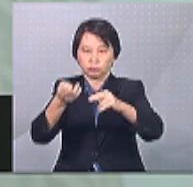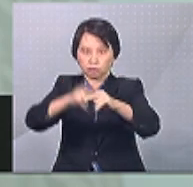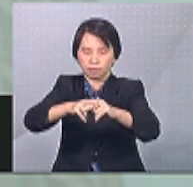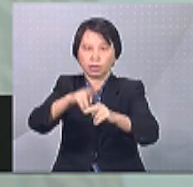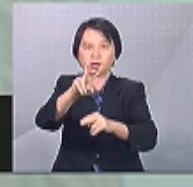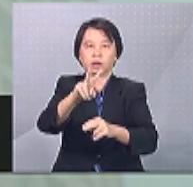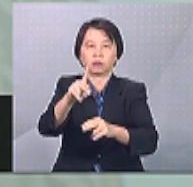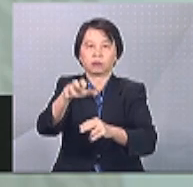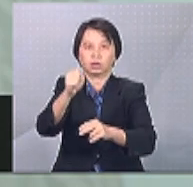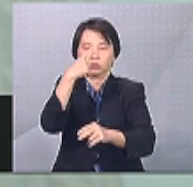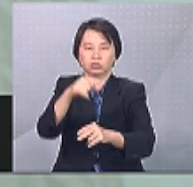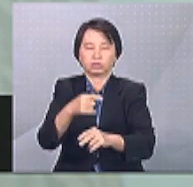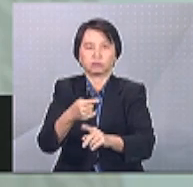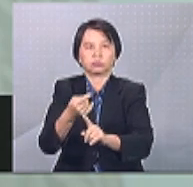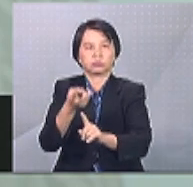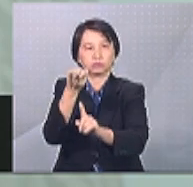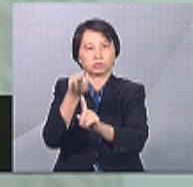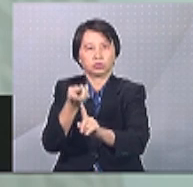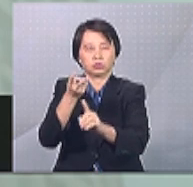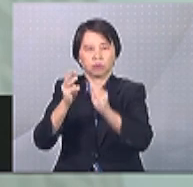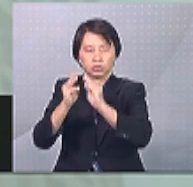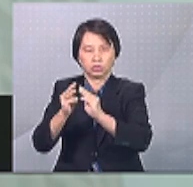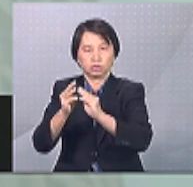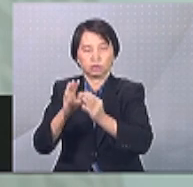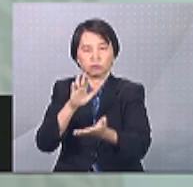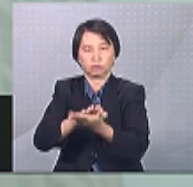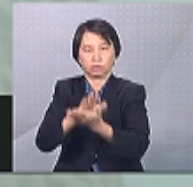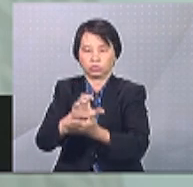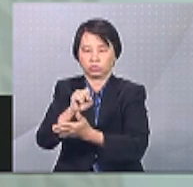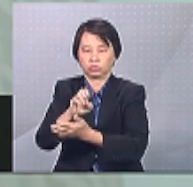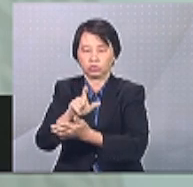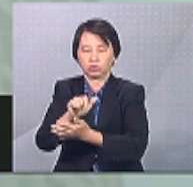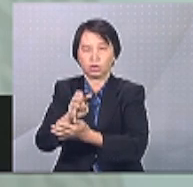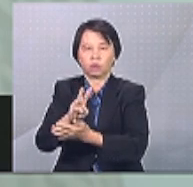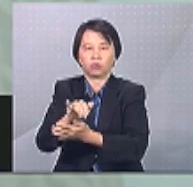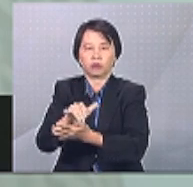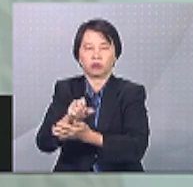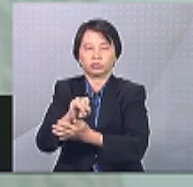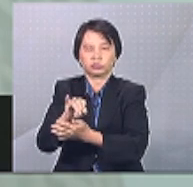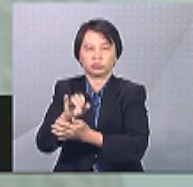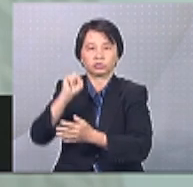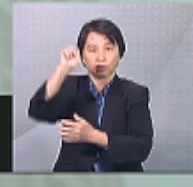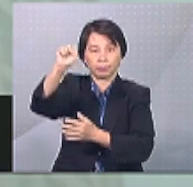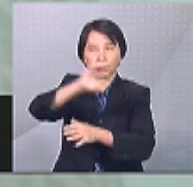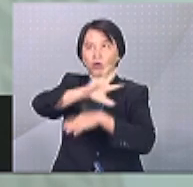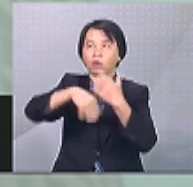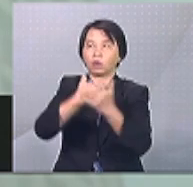kes untuk tablik Makassar, iaitu Sulawesi, di Sabah, menjadikan jumlah kes